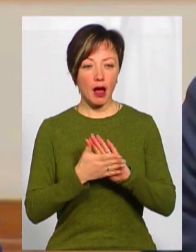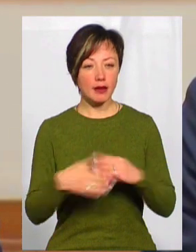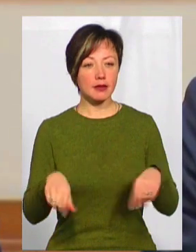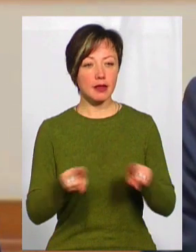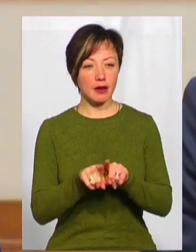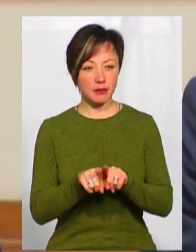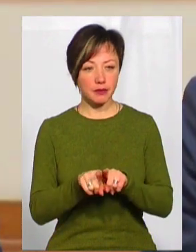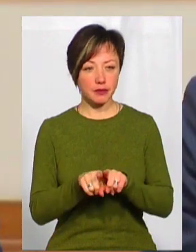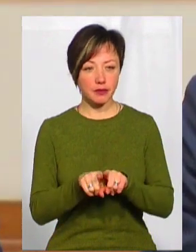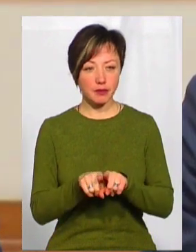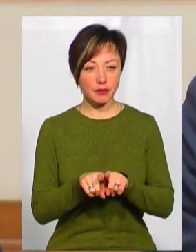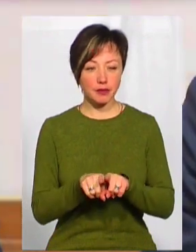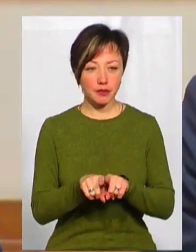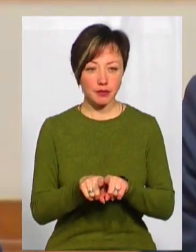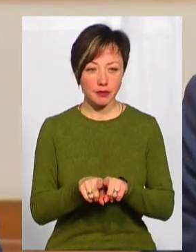наступна.